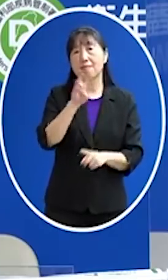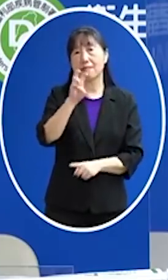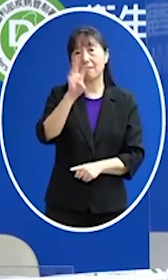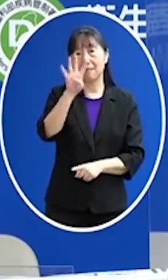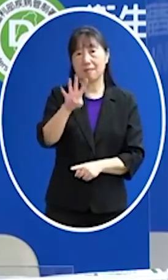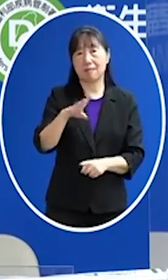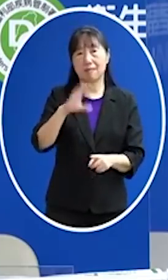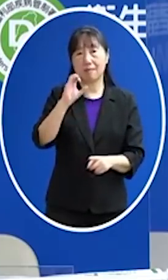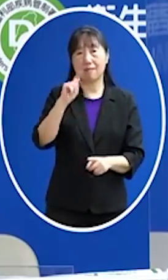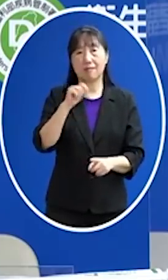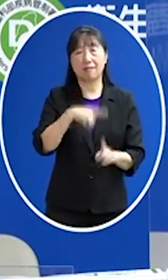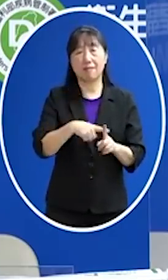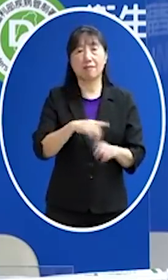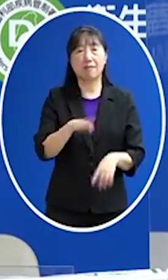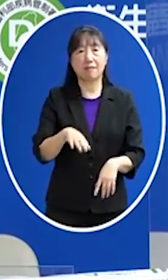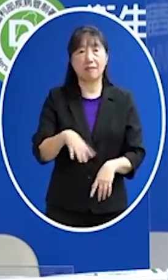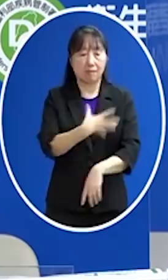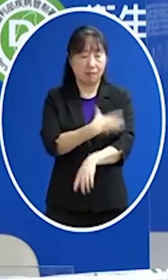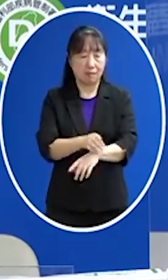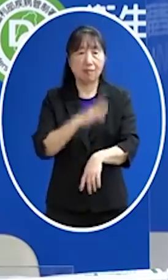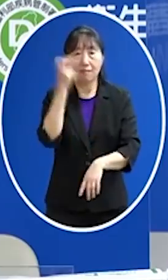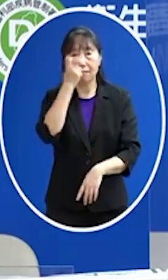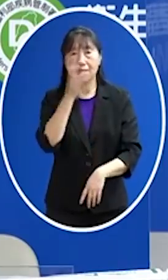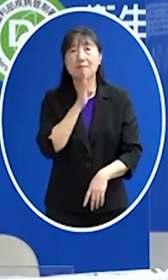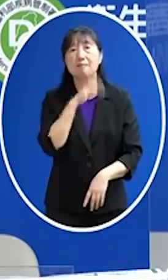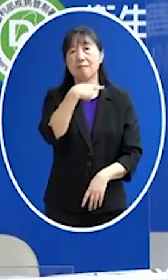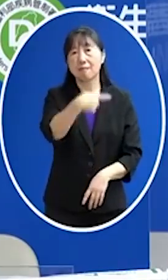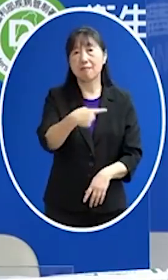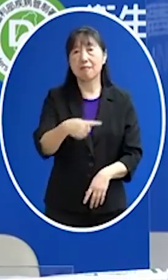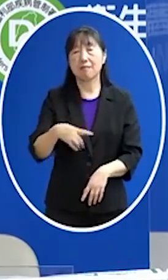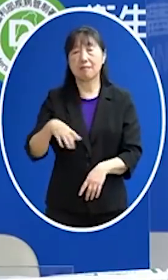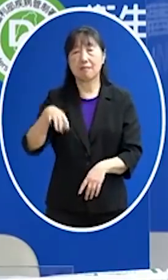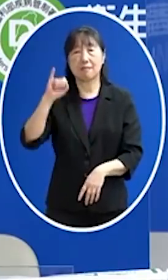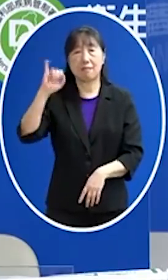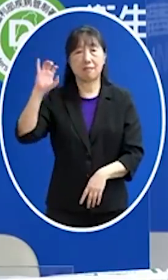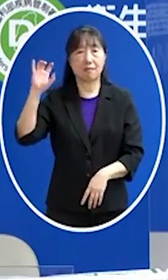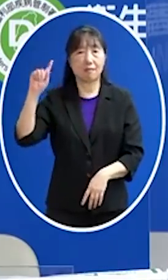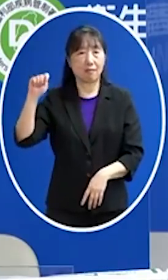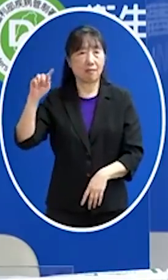34，那血清抗体的 IgM 是阴性，